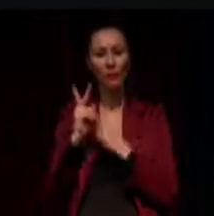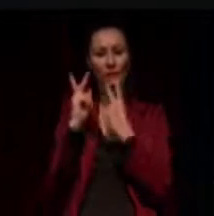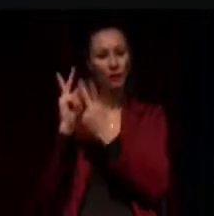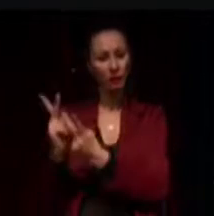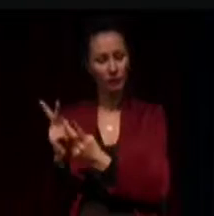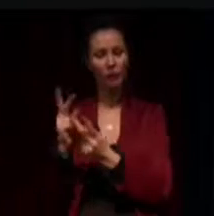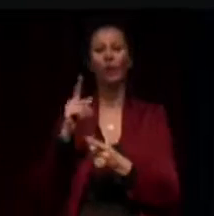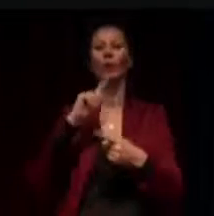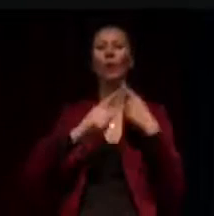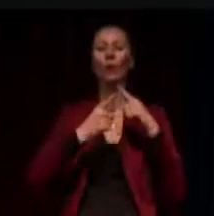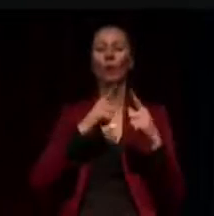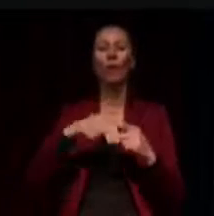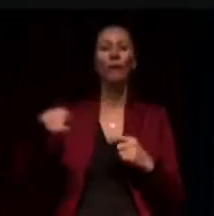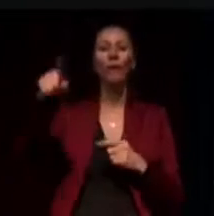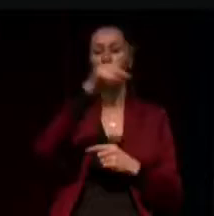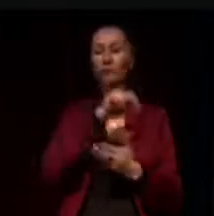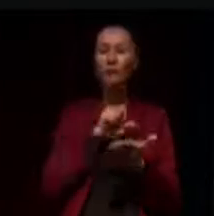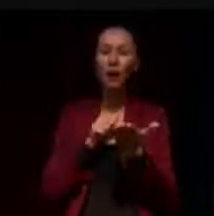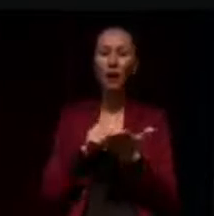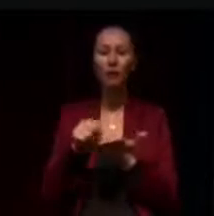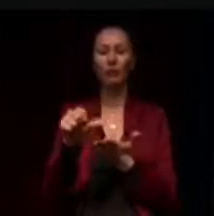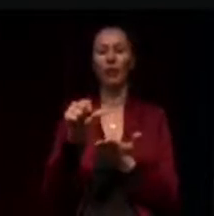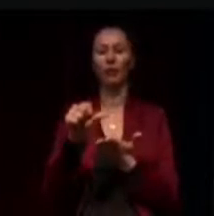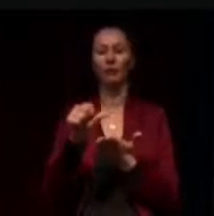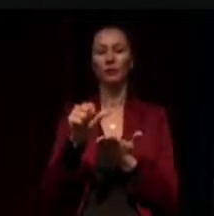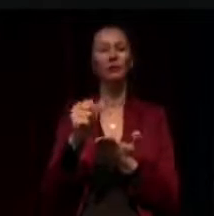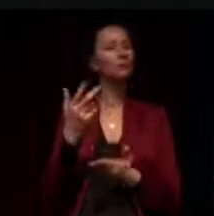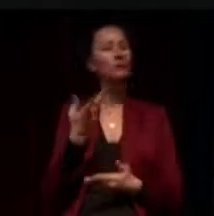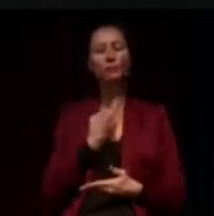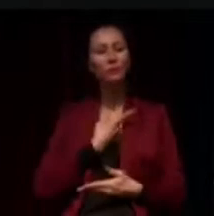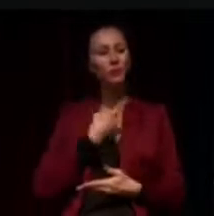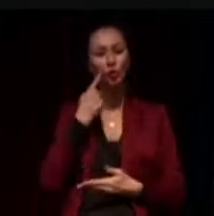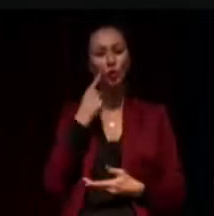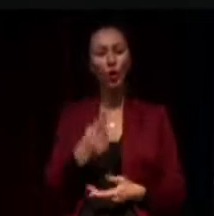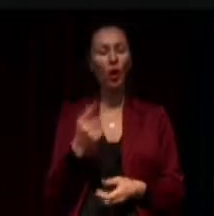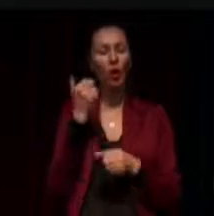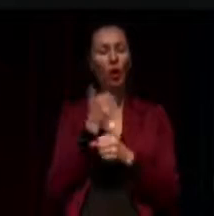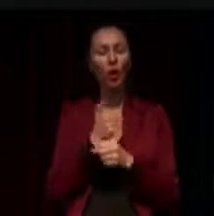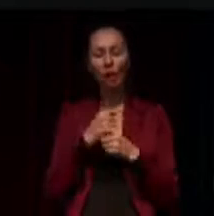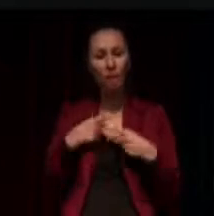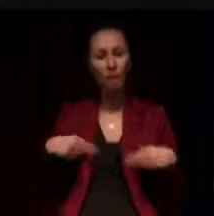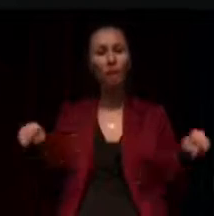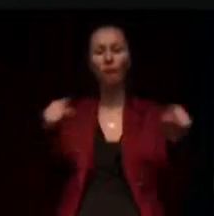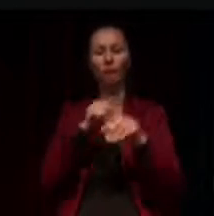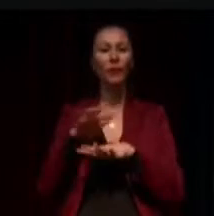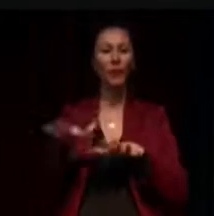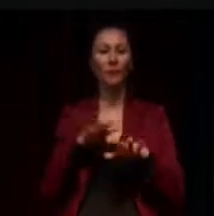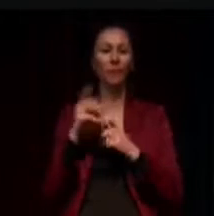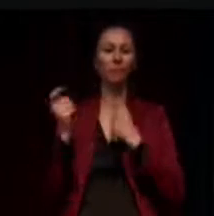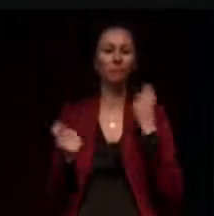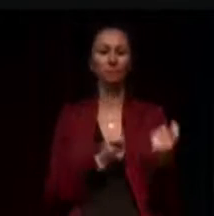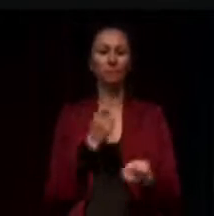de bürokratlarımız, herkes üzerine düşeni yapmaya çalıştı bu depremde.